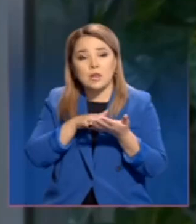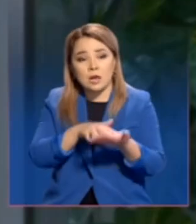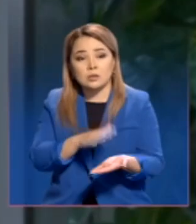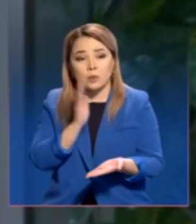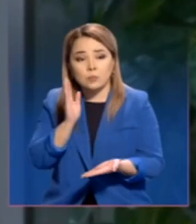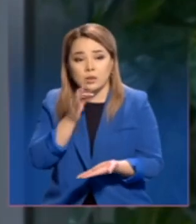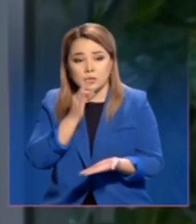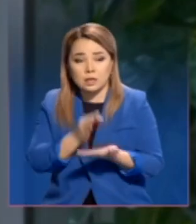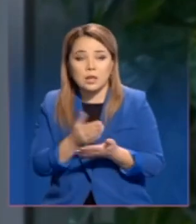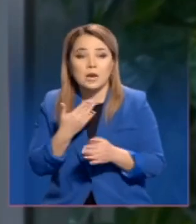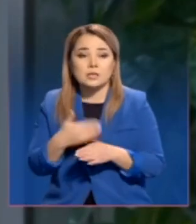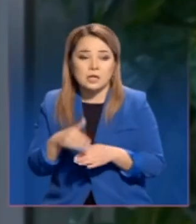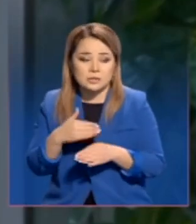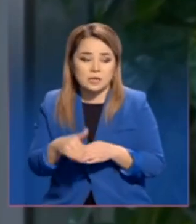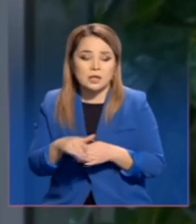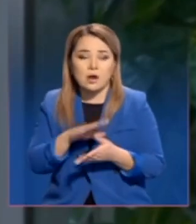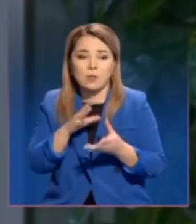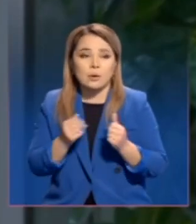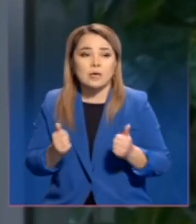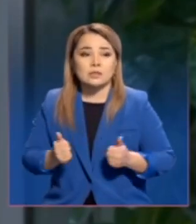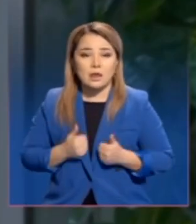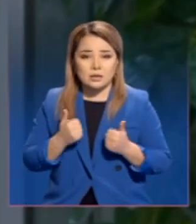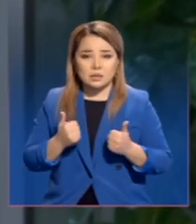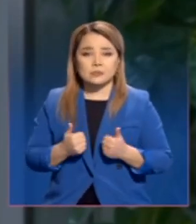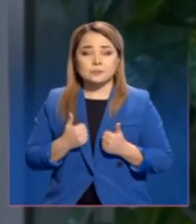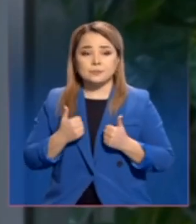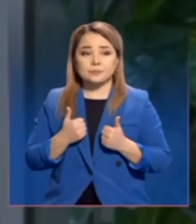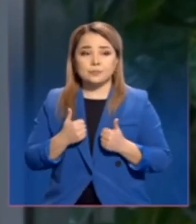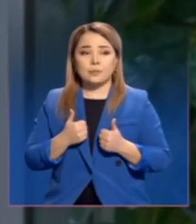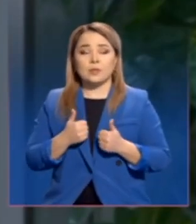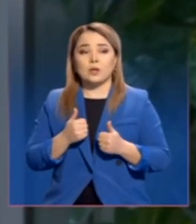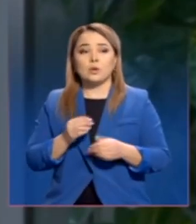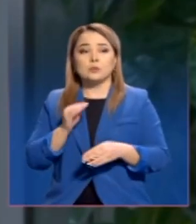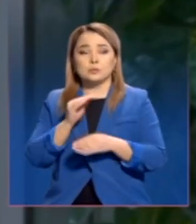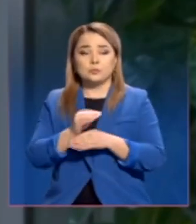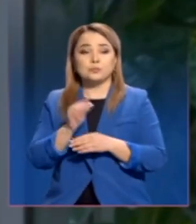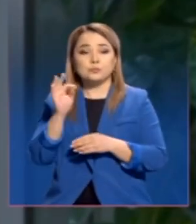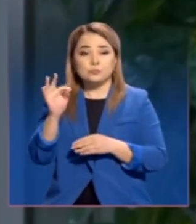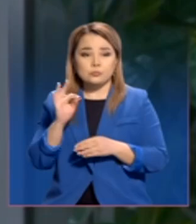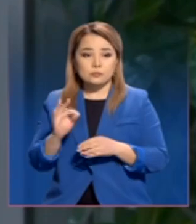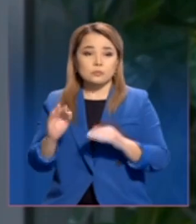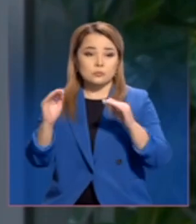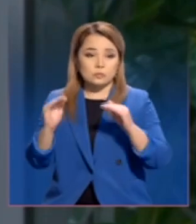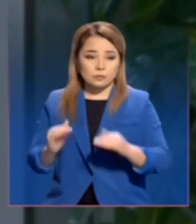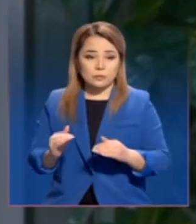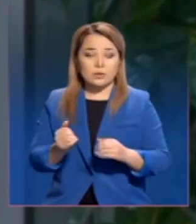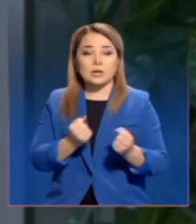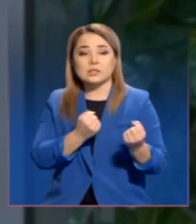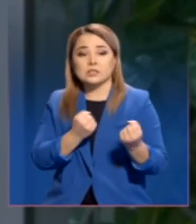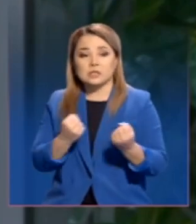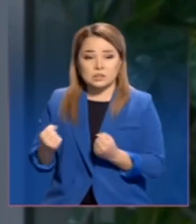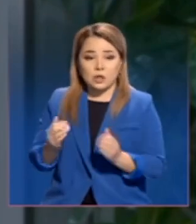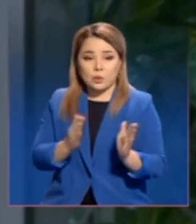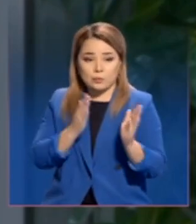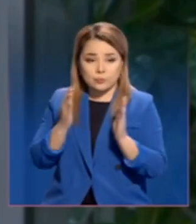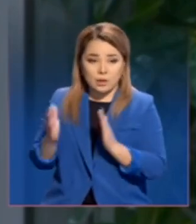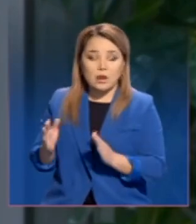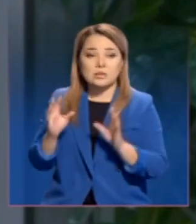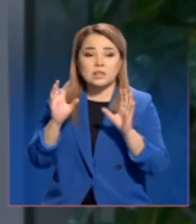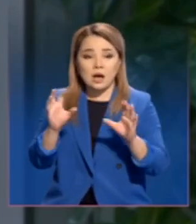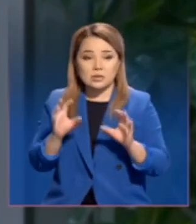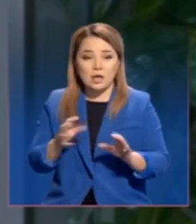болса, несиелерін барынша жаңағыдай үстемақыларын төмендетуге, кейінге шегеруге